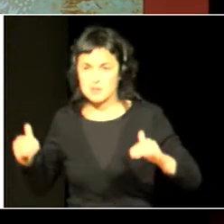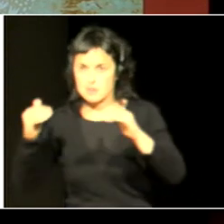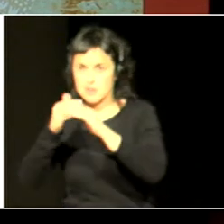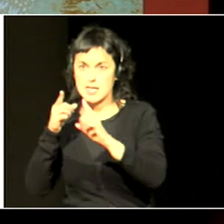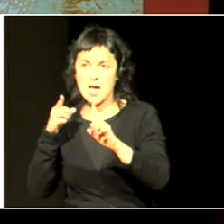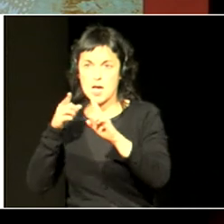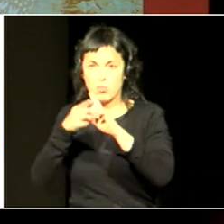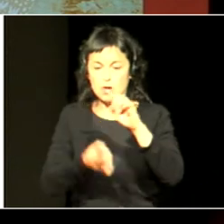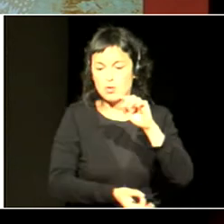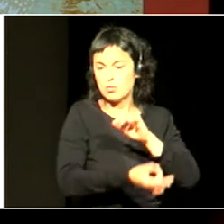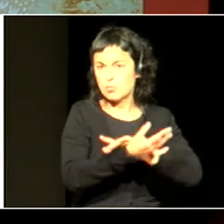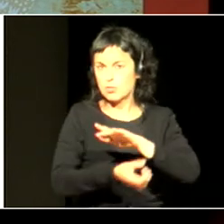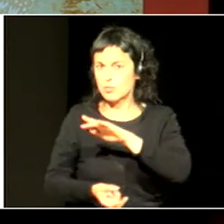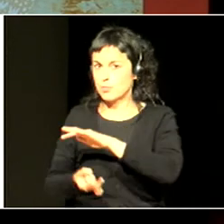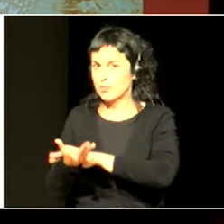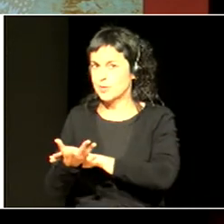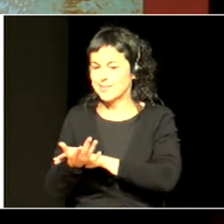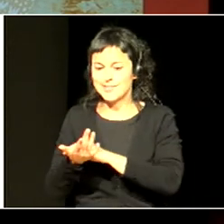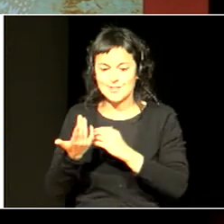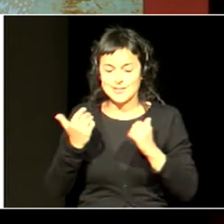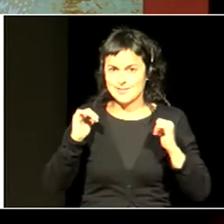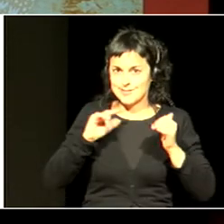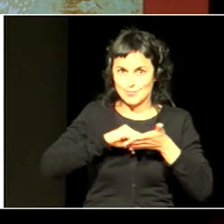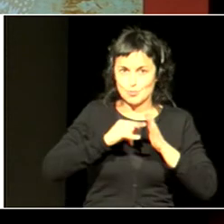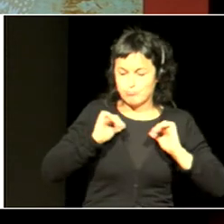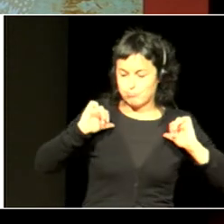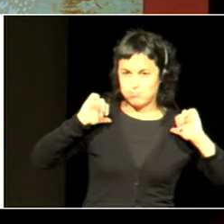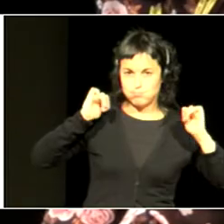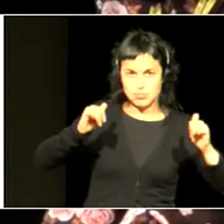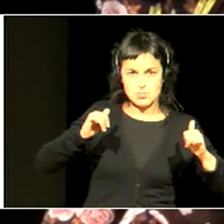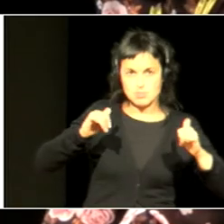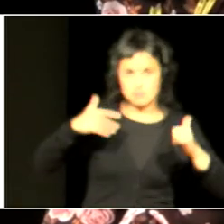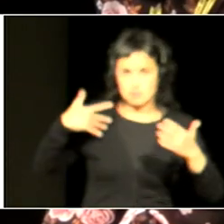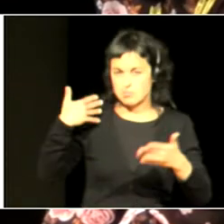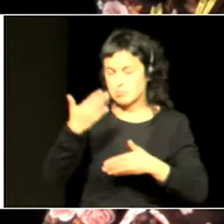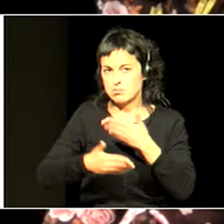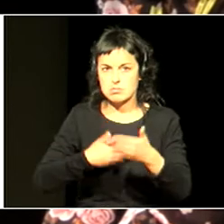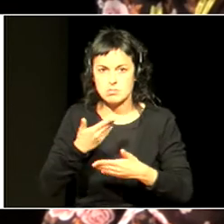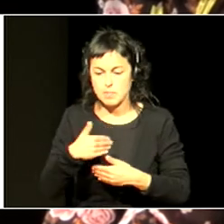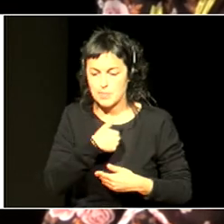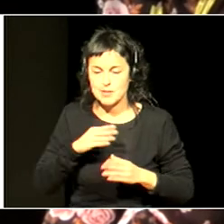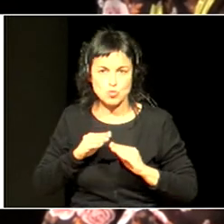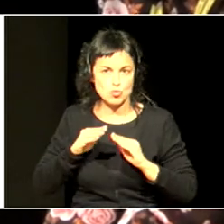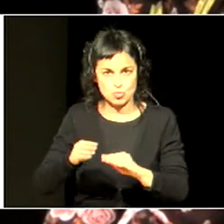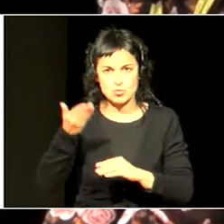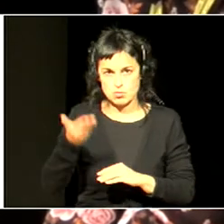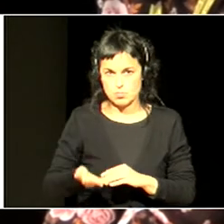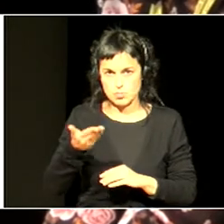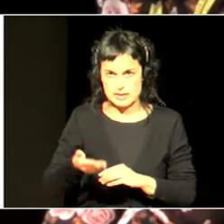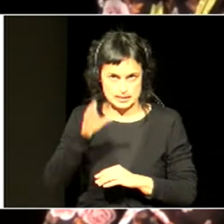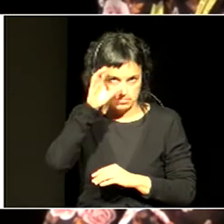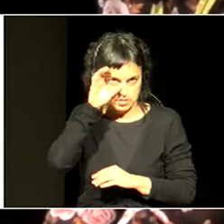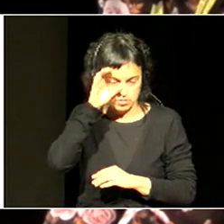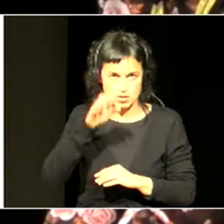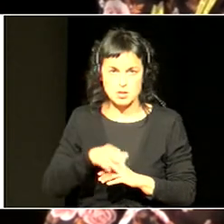zen hasieratik eta momentu hontan baita bere papera, eta bueno, agian azpimarratu egin behar da